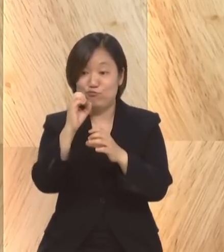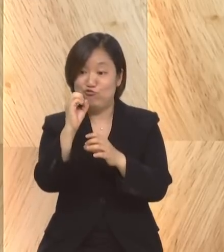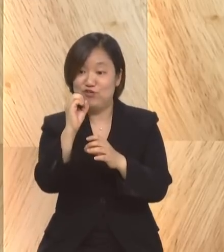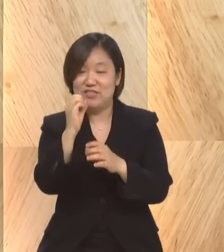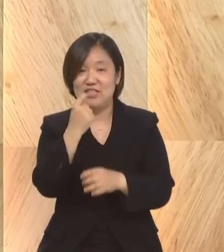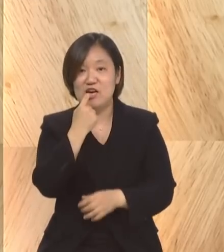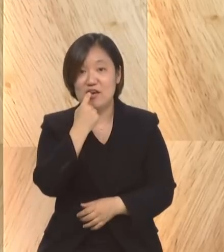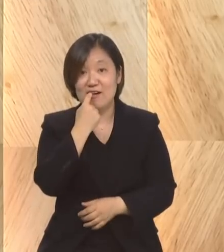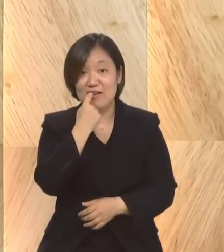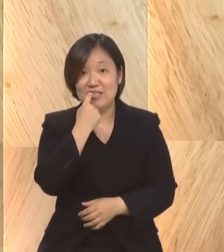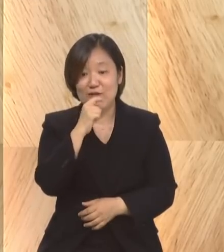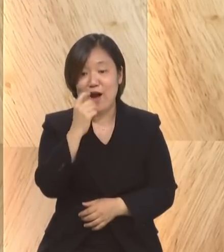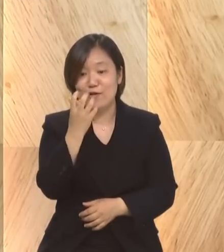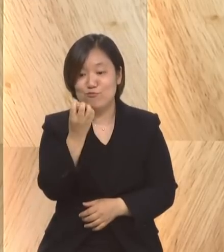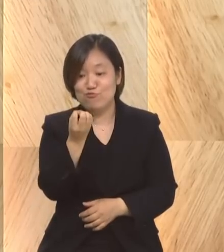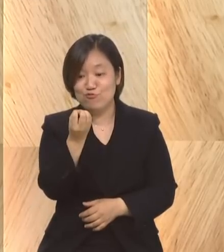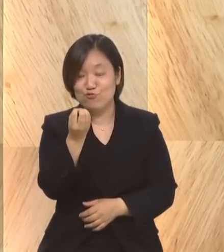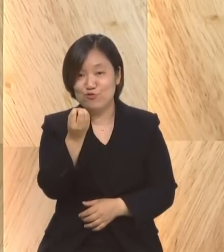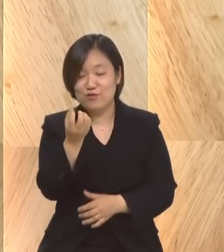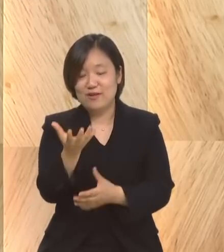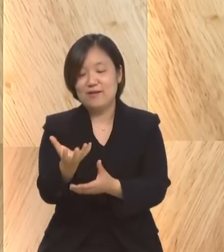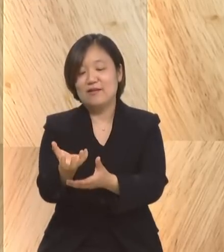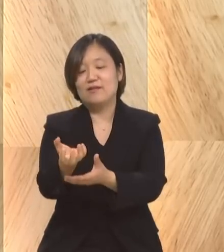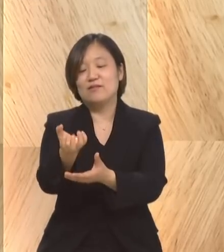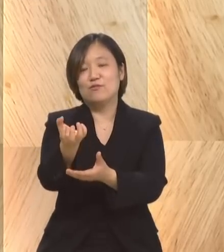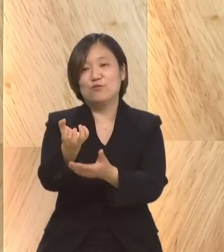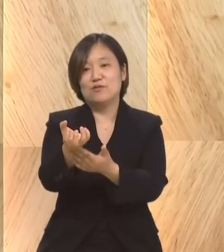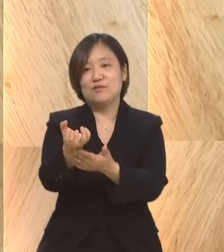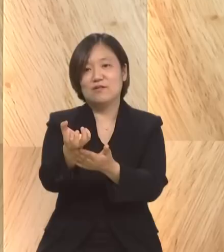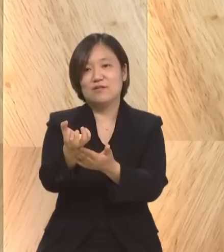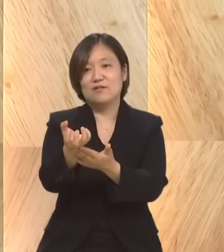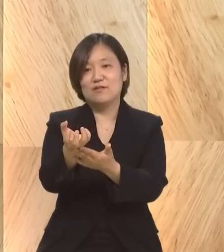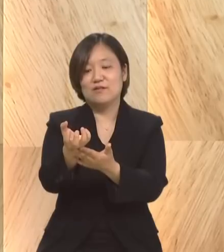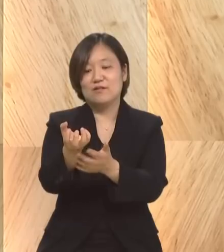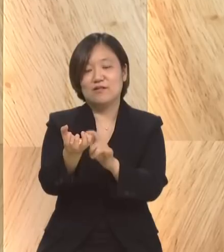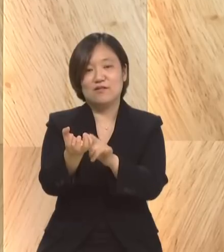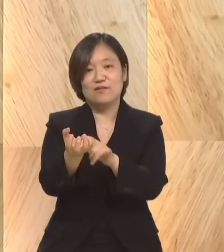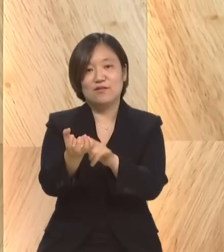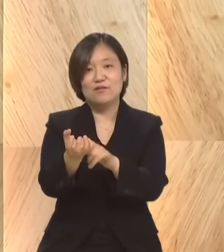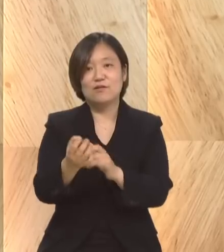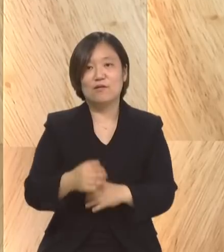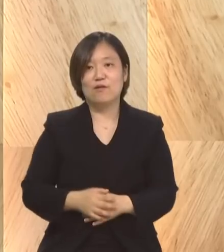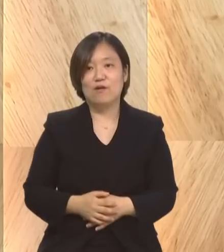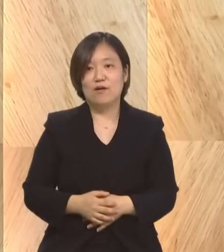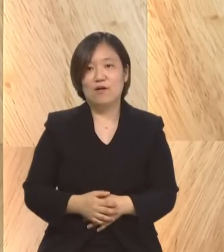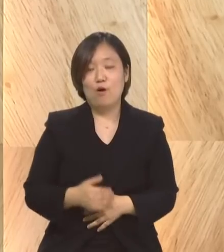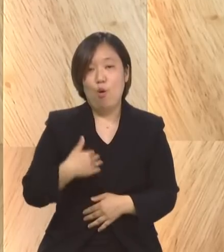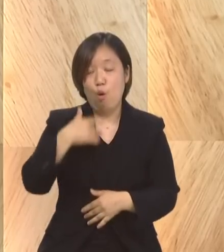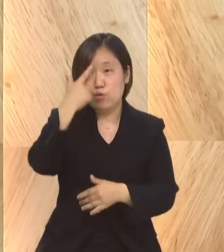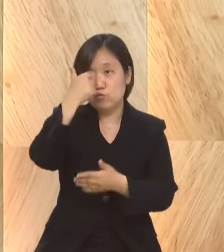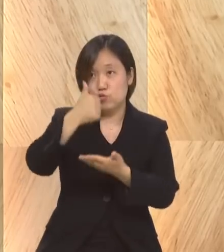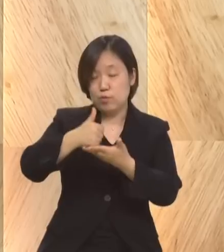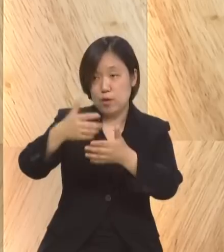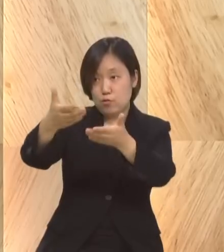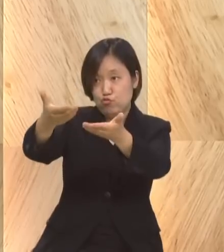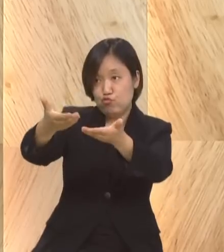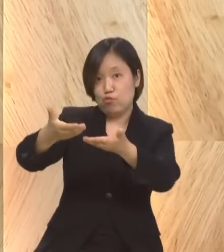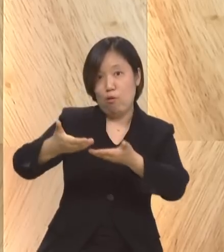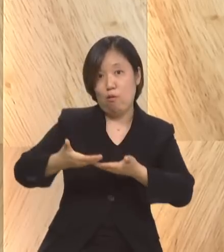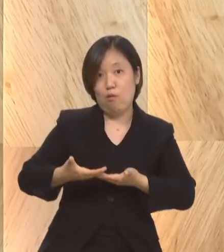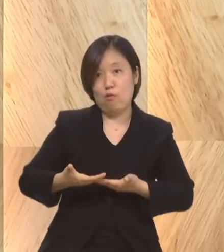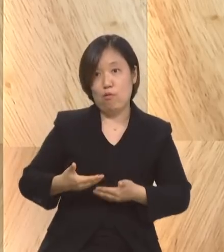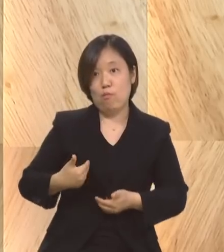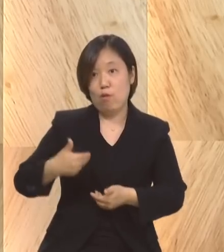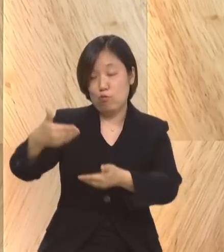들고 계시더래 황금 구슬을 들고 계셨는데 그 황금 구슬을 그 스님에게 이렇게 전해 주더래요